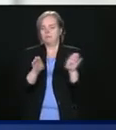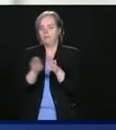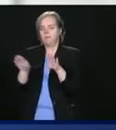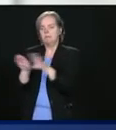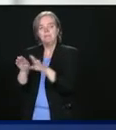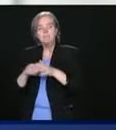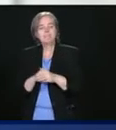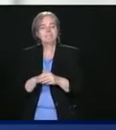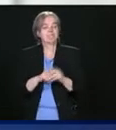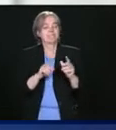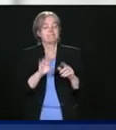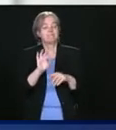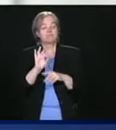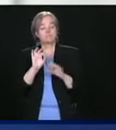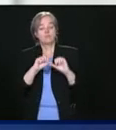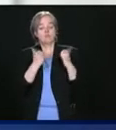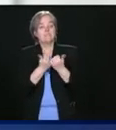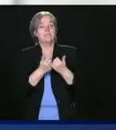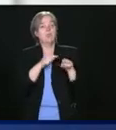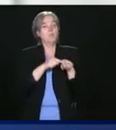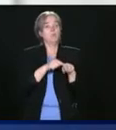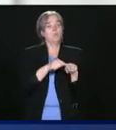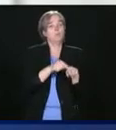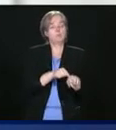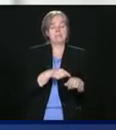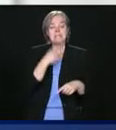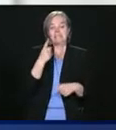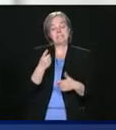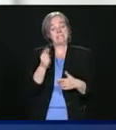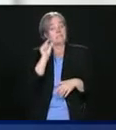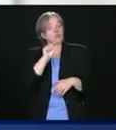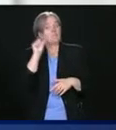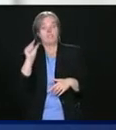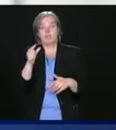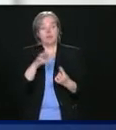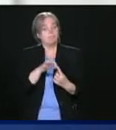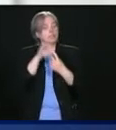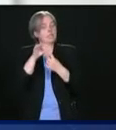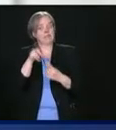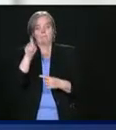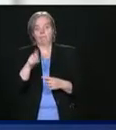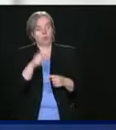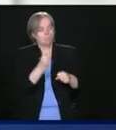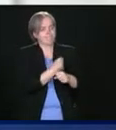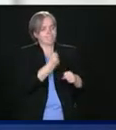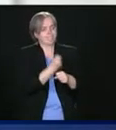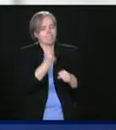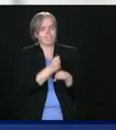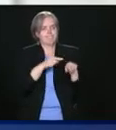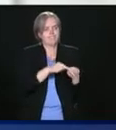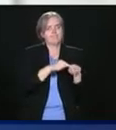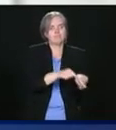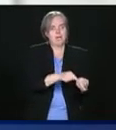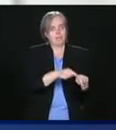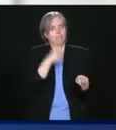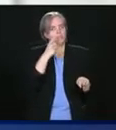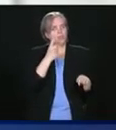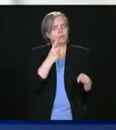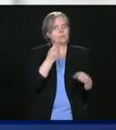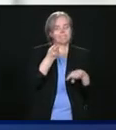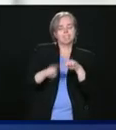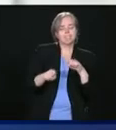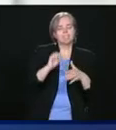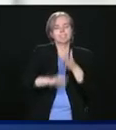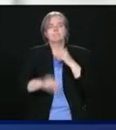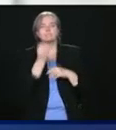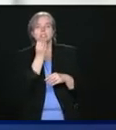la COVID-19. L'Association canadienne de l'agriculture dit que votre gouvernement doit prioriser la production alimentaire pour éviter les pénuries. Nous